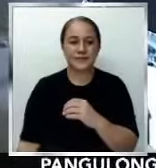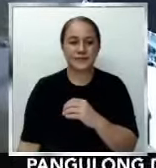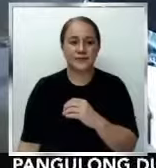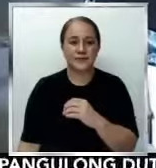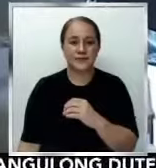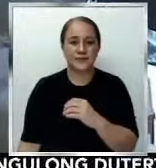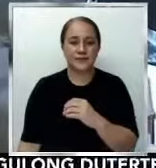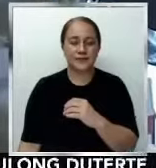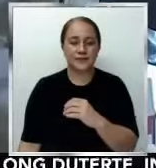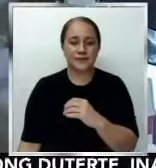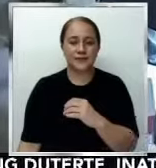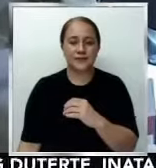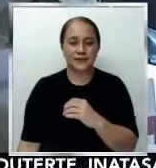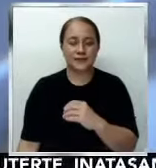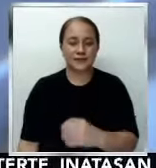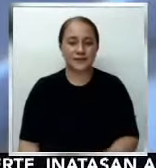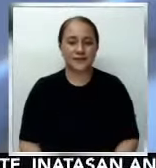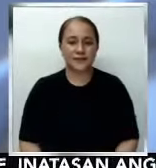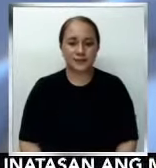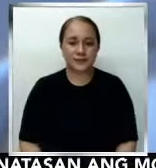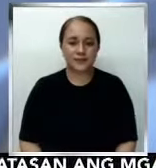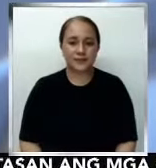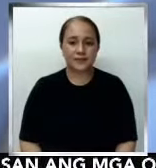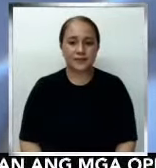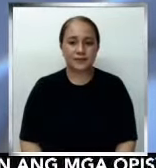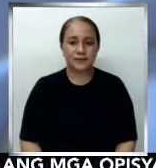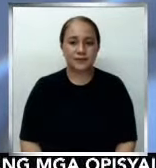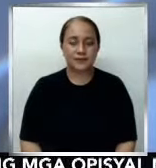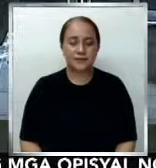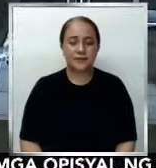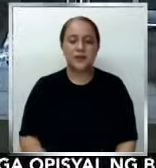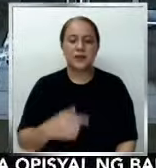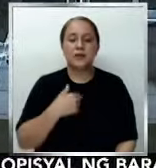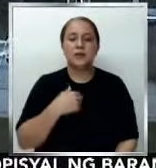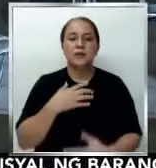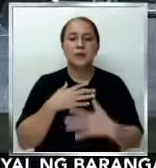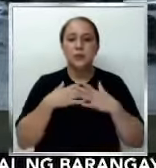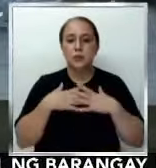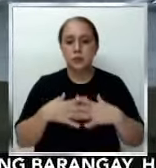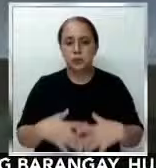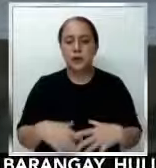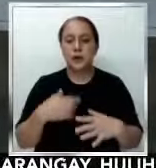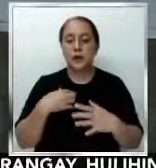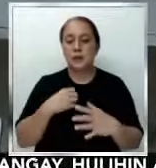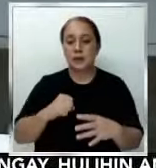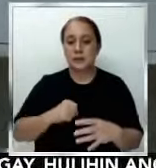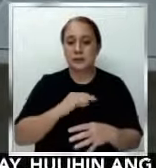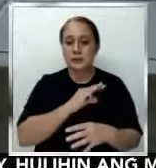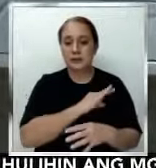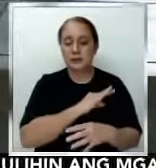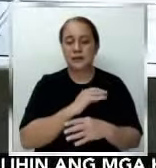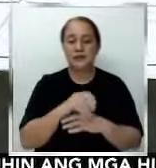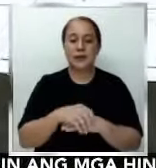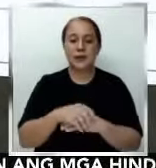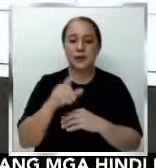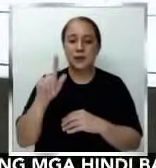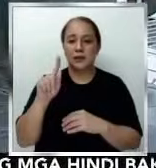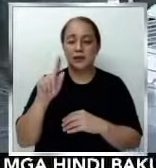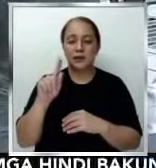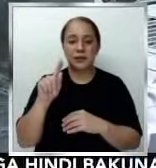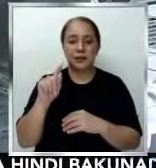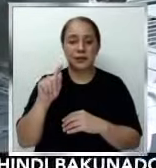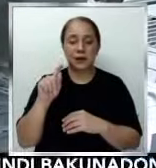ka. Ito kuya, okay na to. Parang nabunutan ng tinig ang ilang empleyado ng Light Rail Transit Authority o